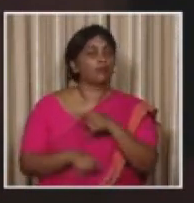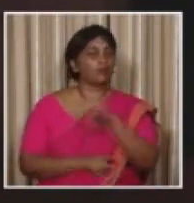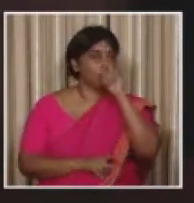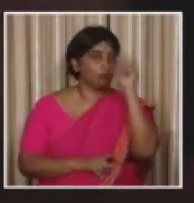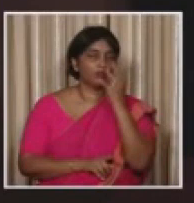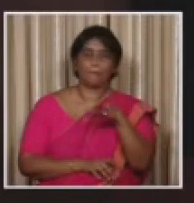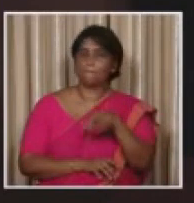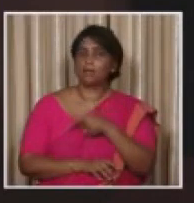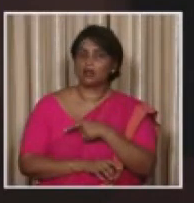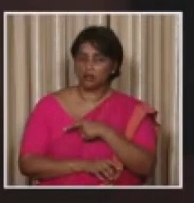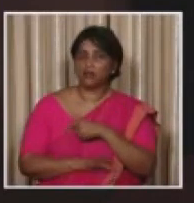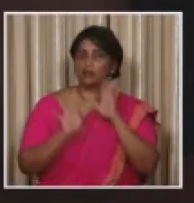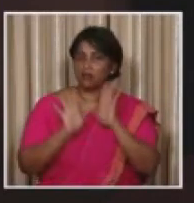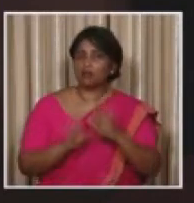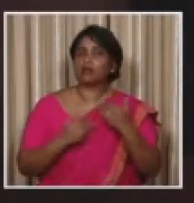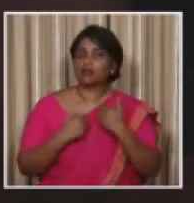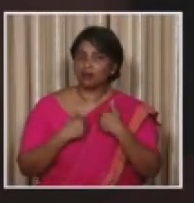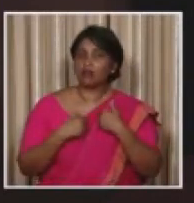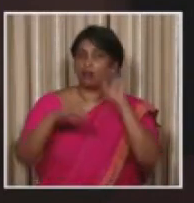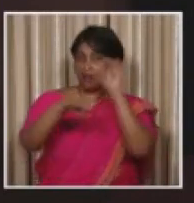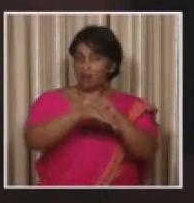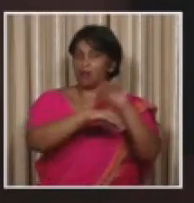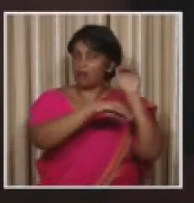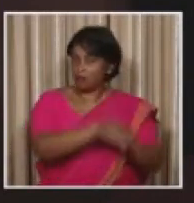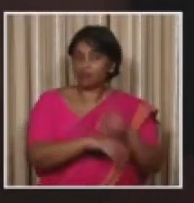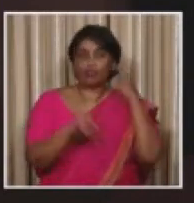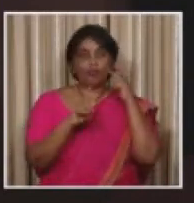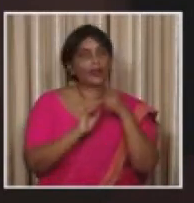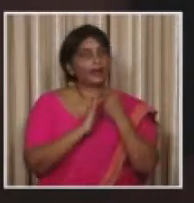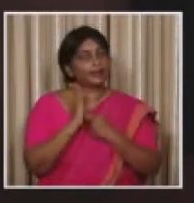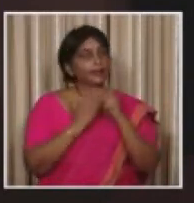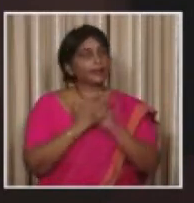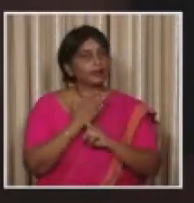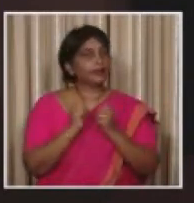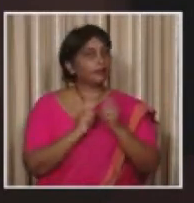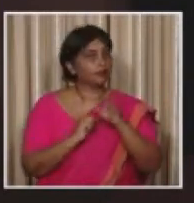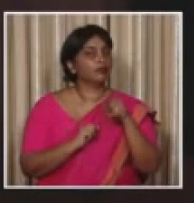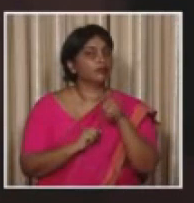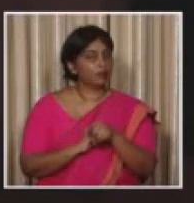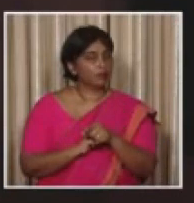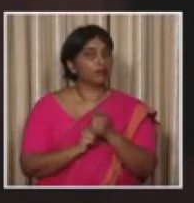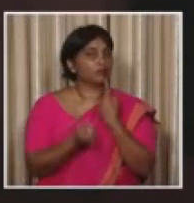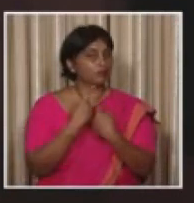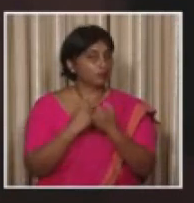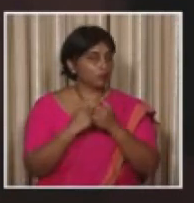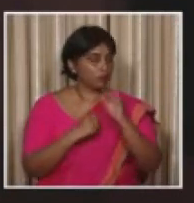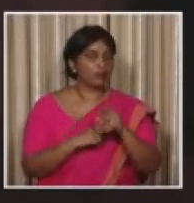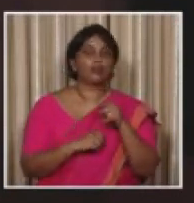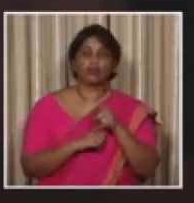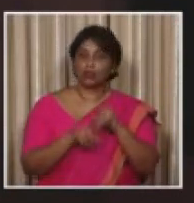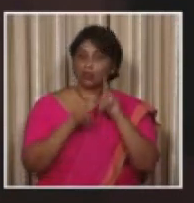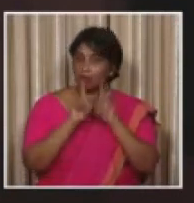මත් වෙන්න පාවිච්චි කරනවා නම් අපි ඒව වටලනවා නම් ඒව පිළිබඳ නීති රීති ක්‍රියාත්මක කරනවා නම් ඒවට අපි නියාමනය කරනවා නම්